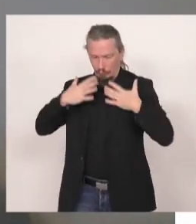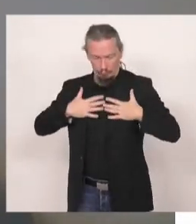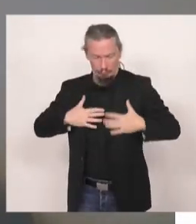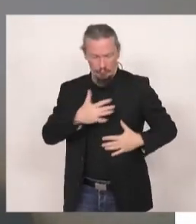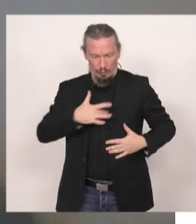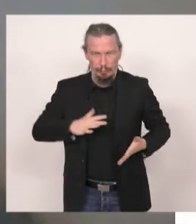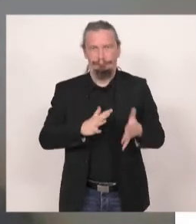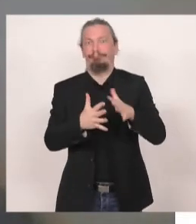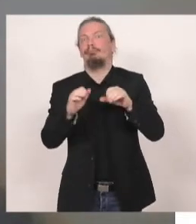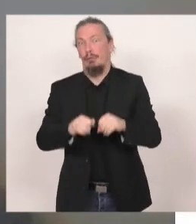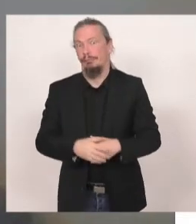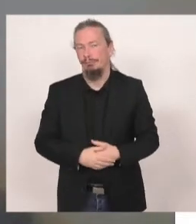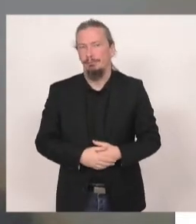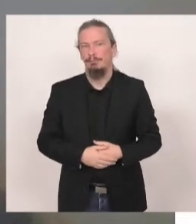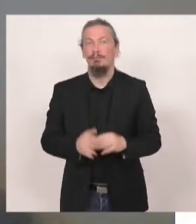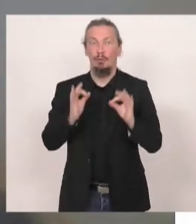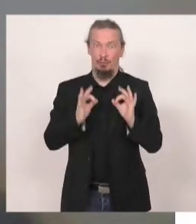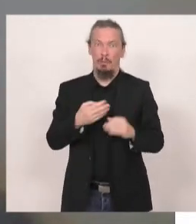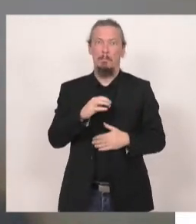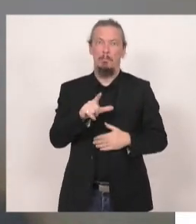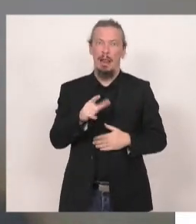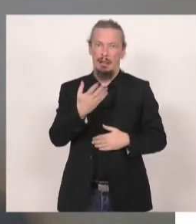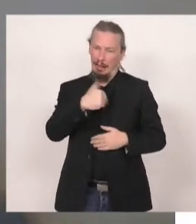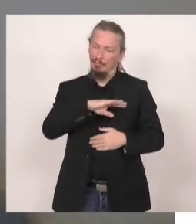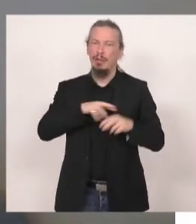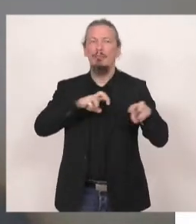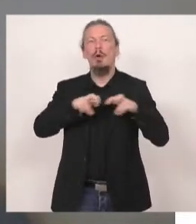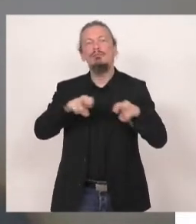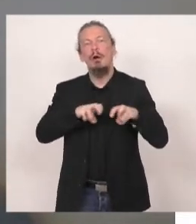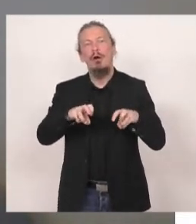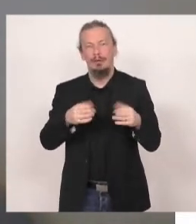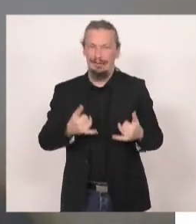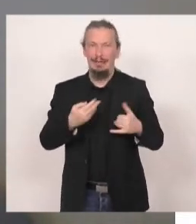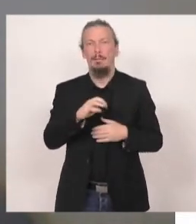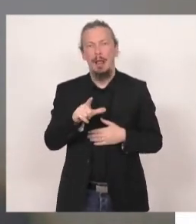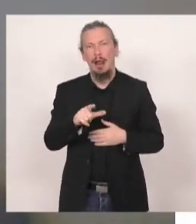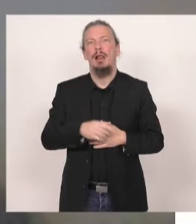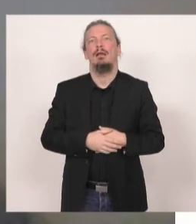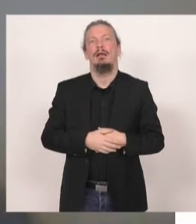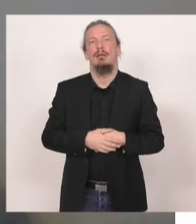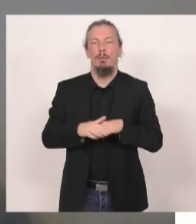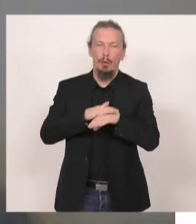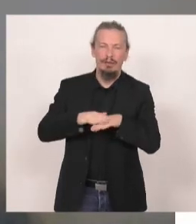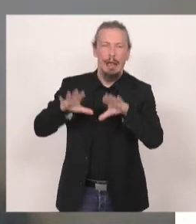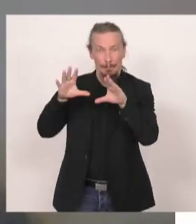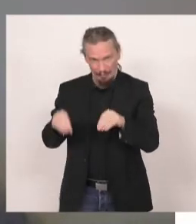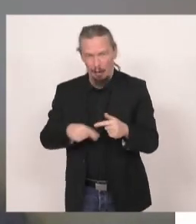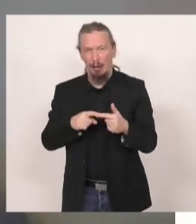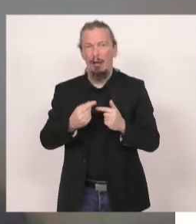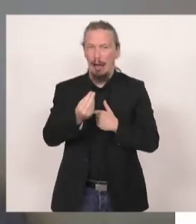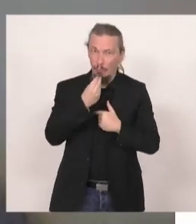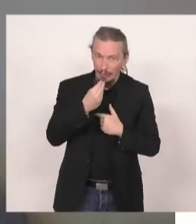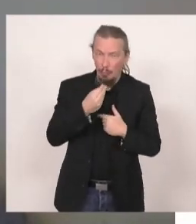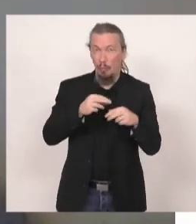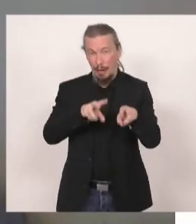santé. En la matière, la MEL, qui est en charge pour notre territoire des transports et mobilités, de l'urbanisme, de la politique de l'habitat, de l'alimentation et de